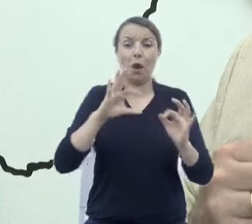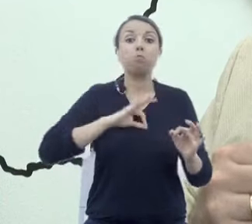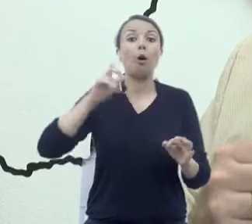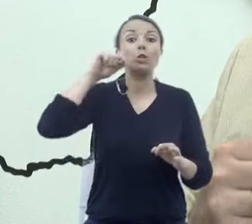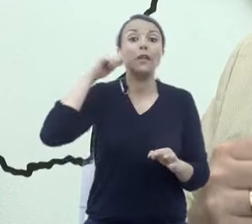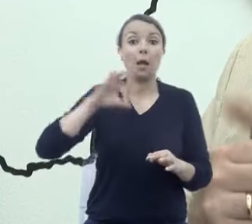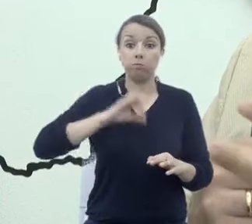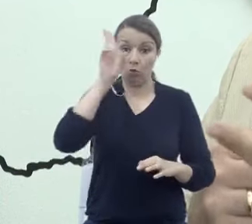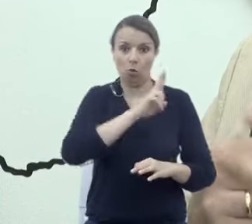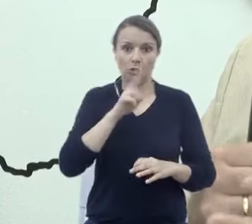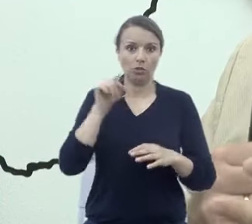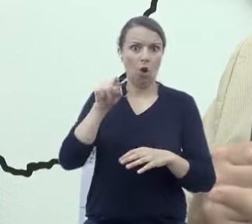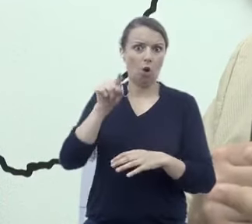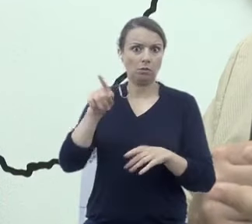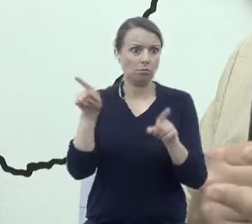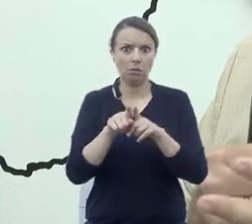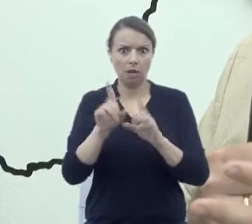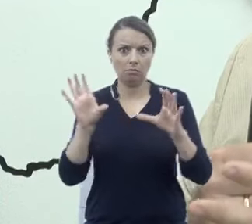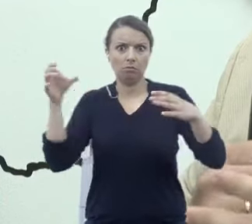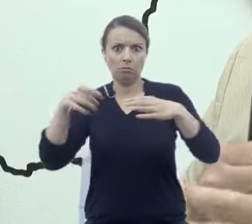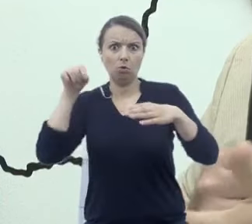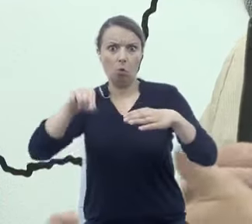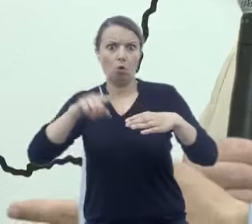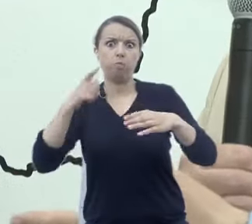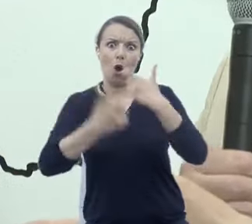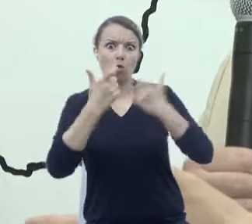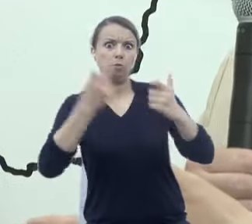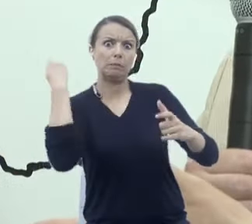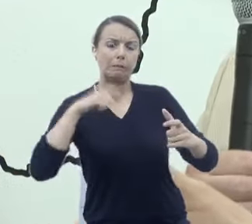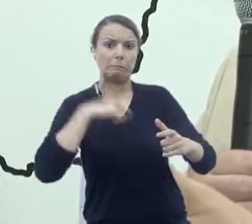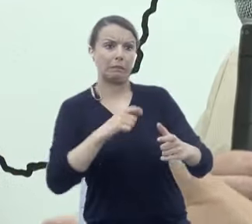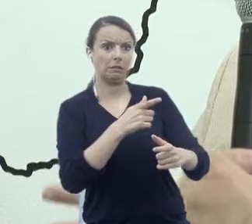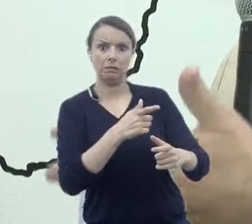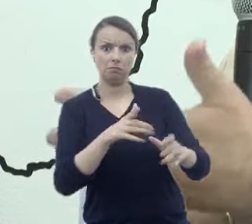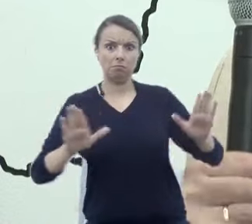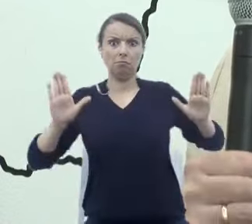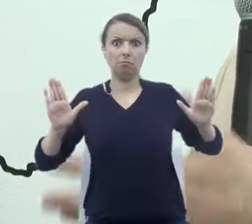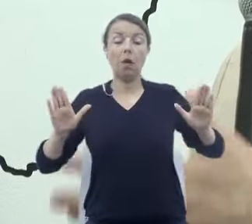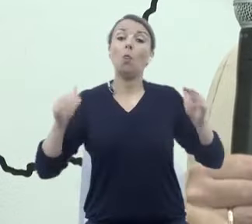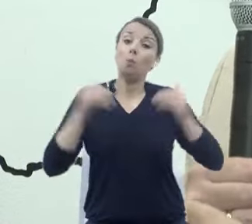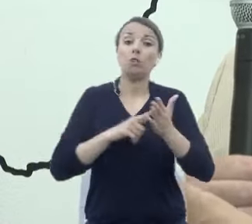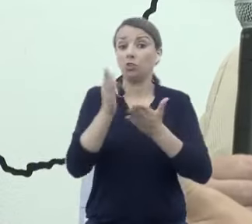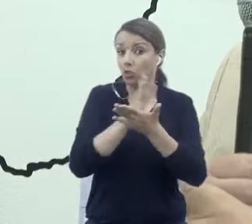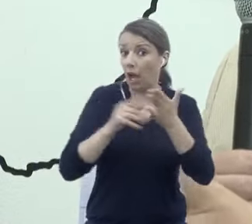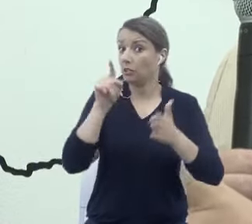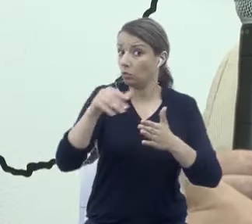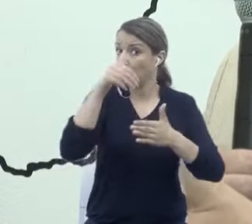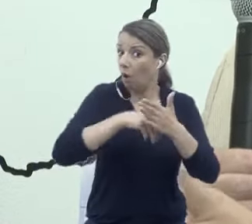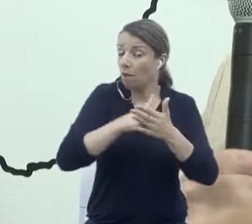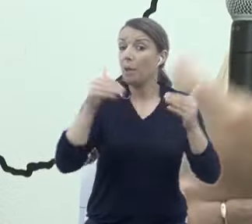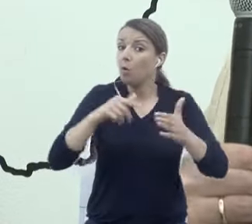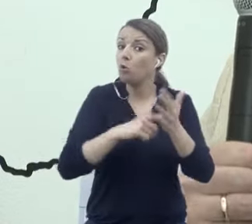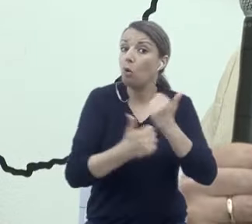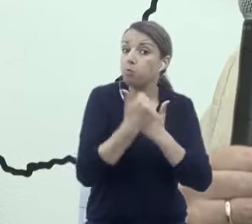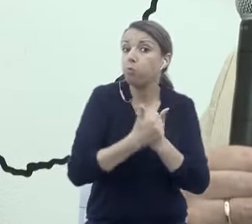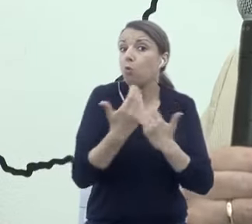przyłożyli rękę do tej zbrodni. I część tych zachowań, Andrzeju, może właśnie z tego